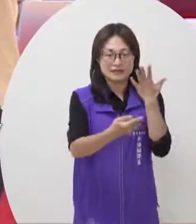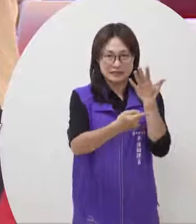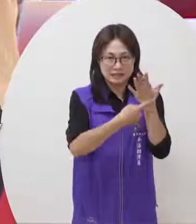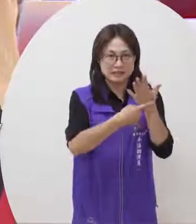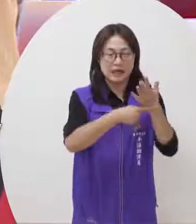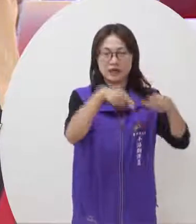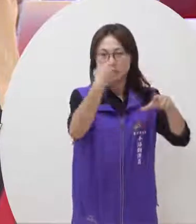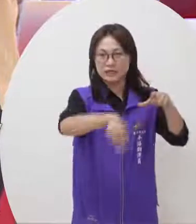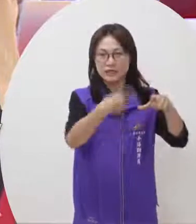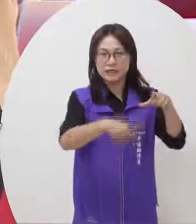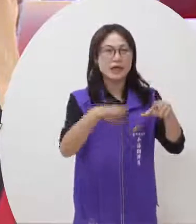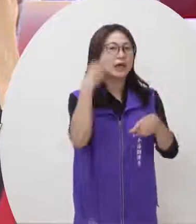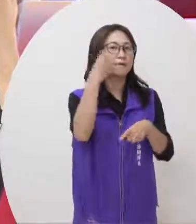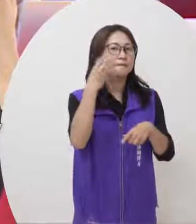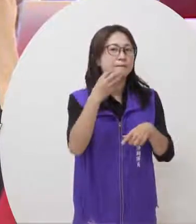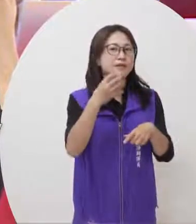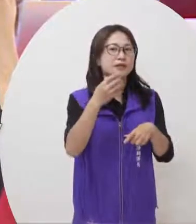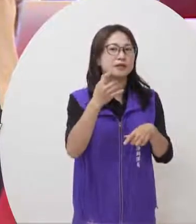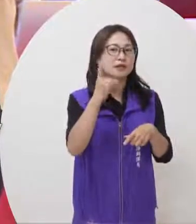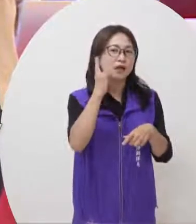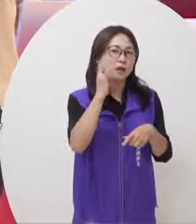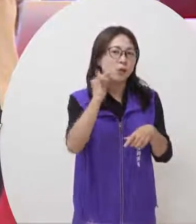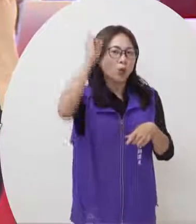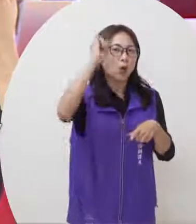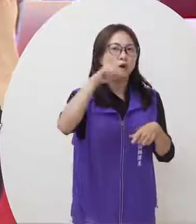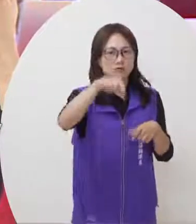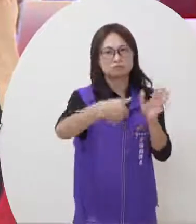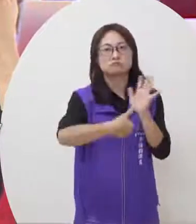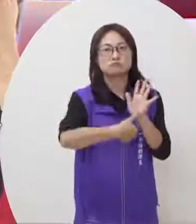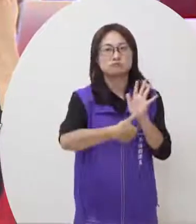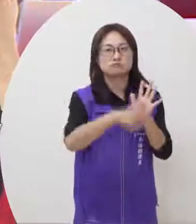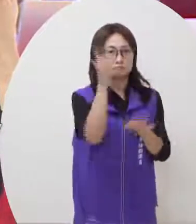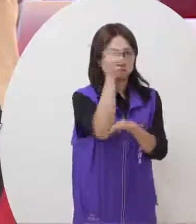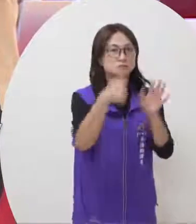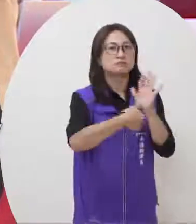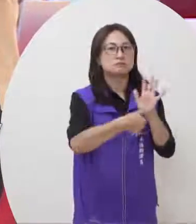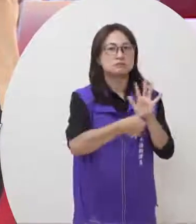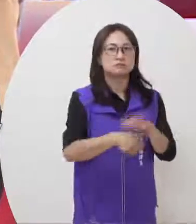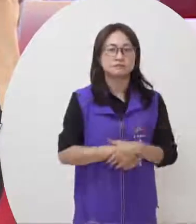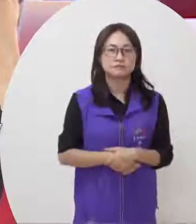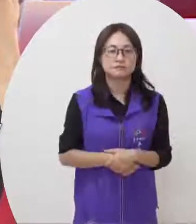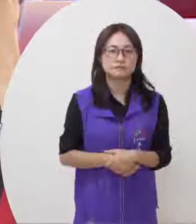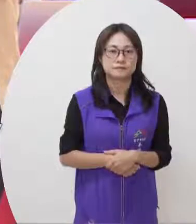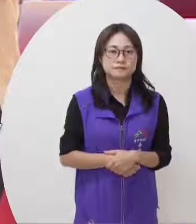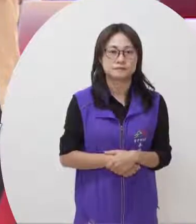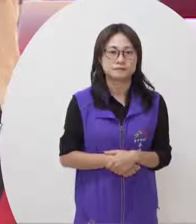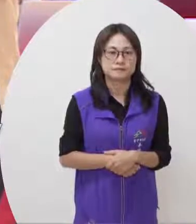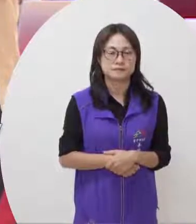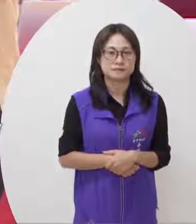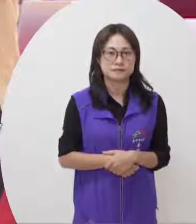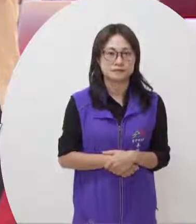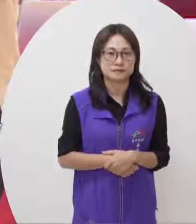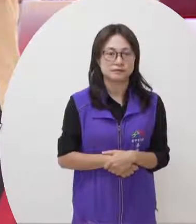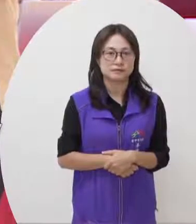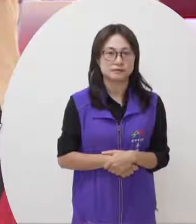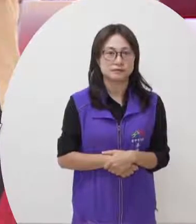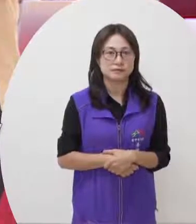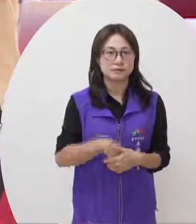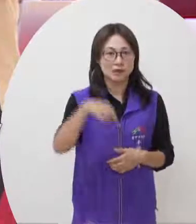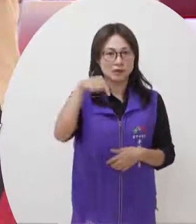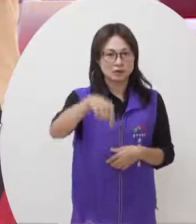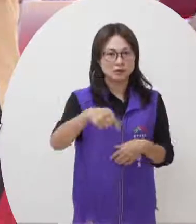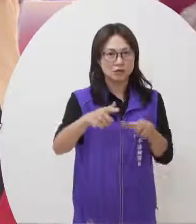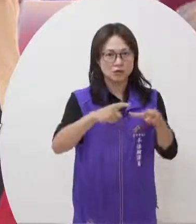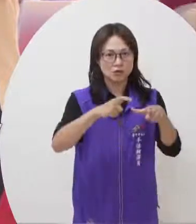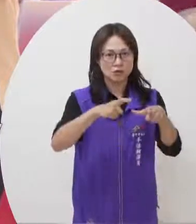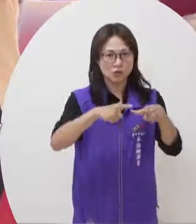的3到6月开花结果的时候，会发出如粪水般的恶臭。那 这个大福公园